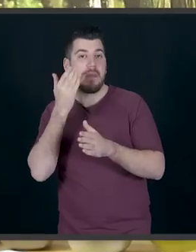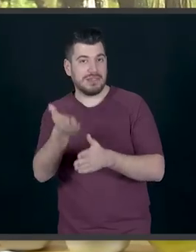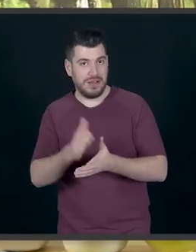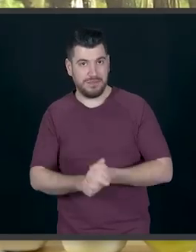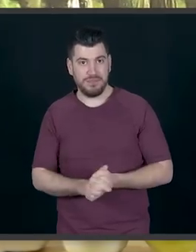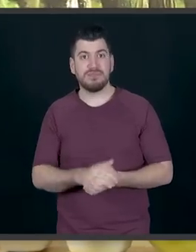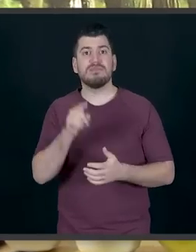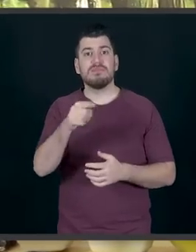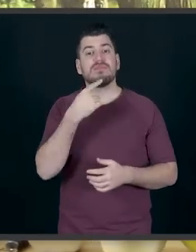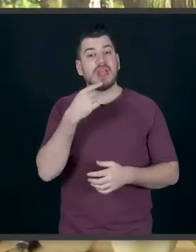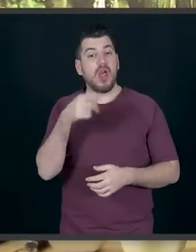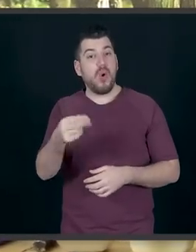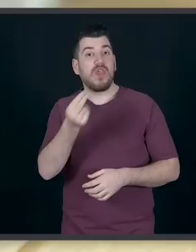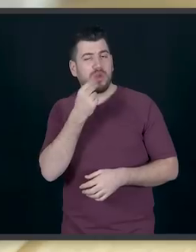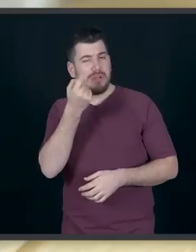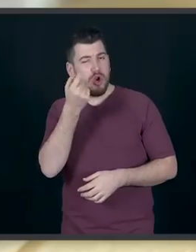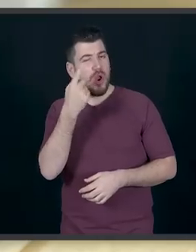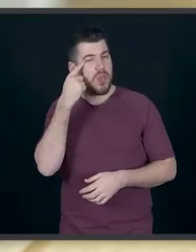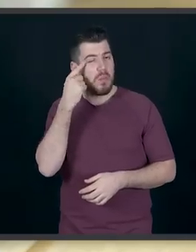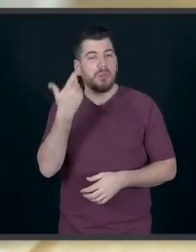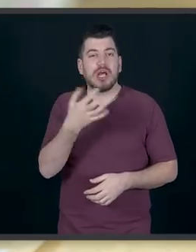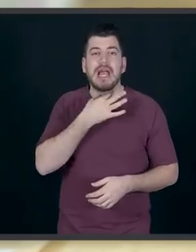θα δοκιμάσω μία απογεύση να δω αν χρειάζεται παραπάνω αντζούγια.